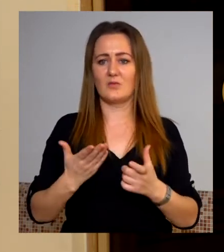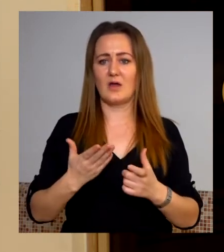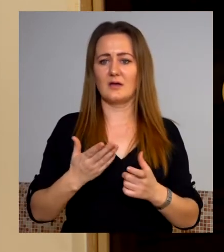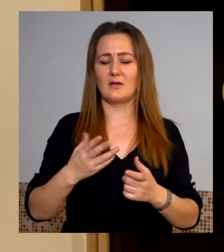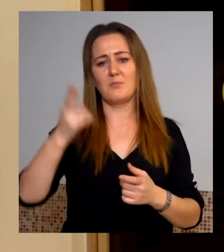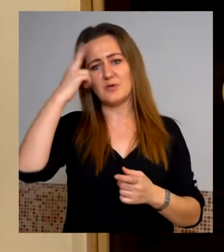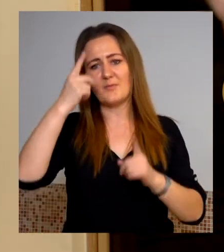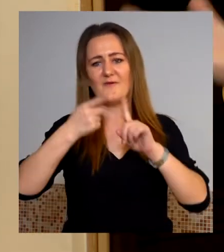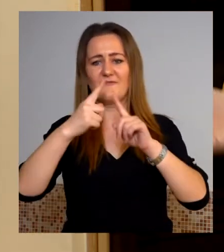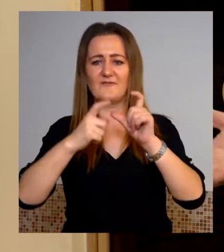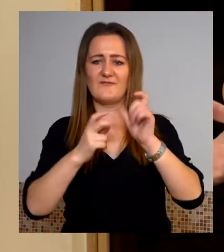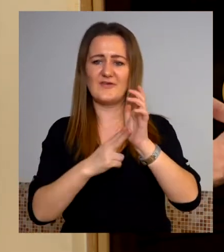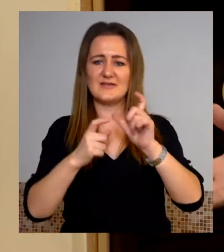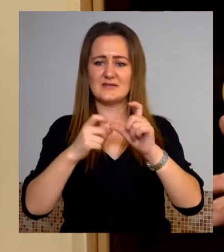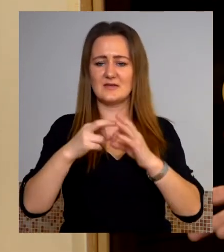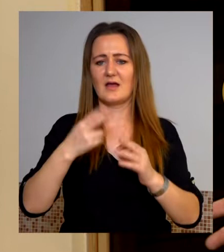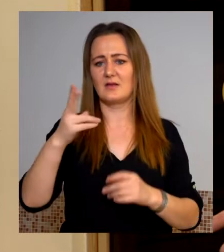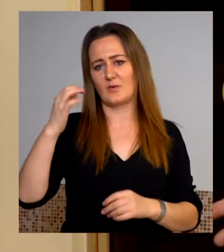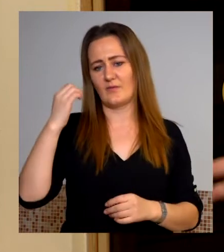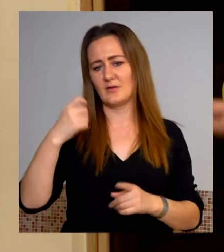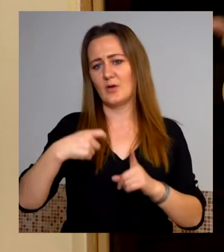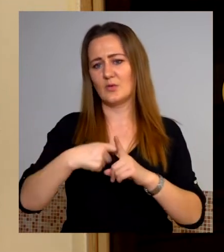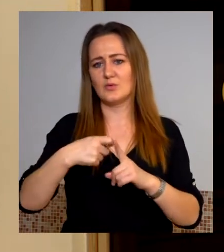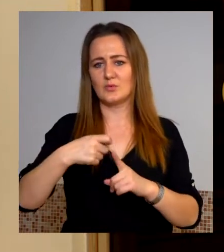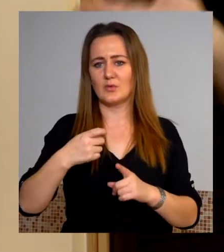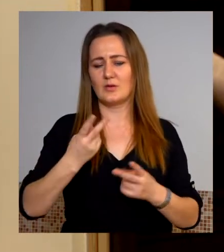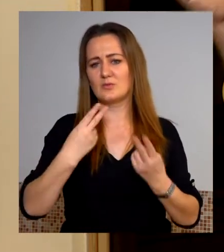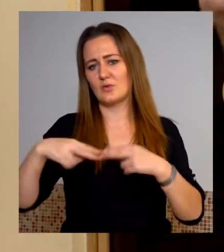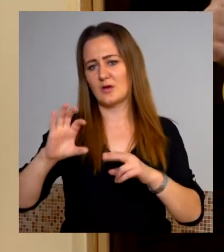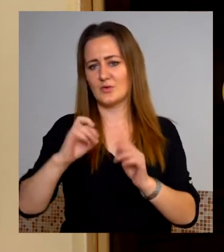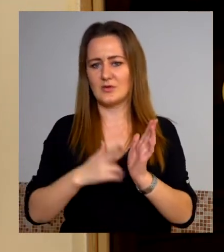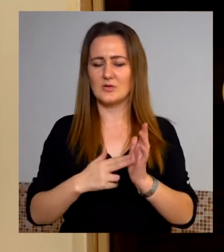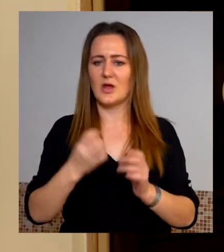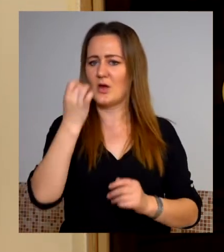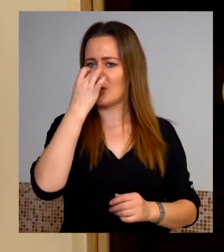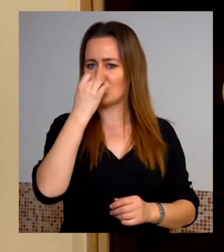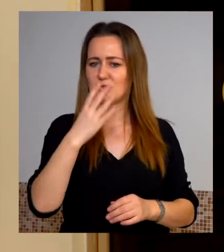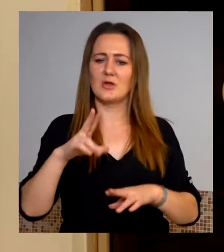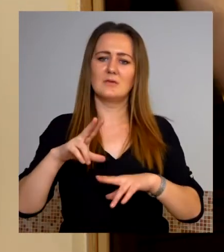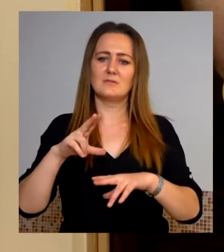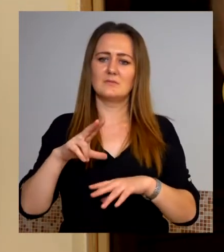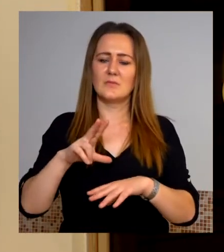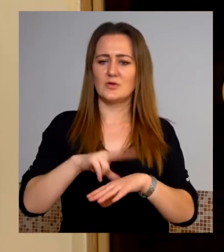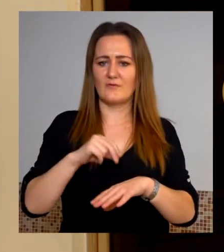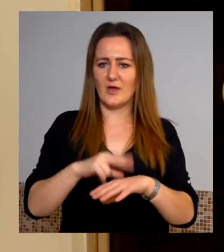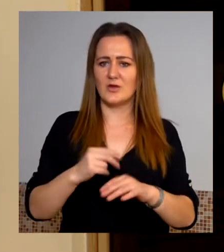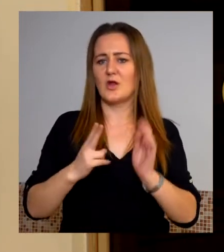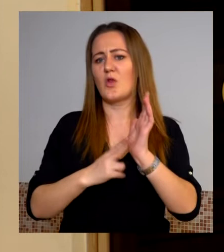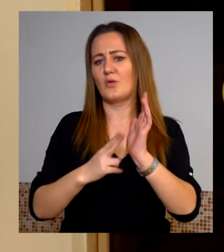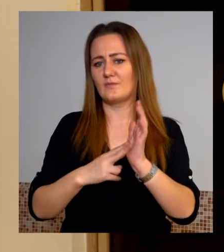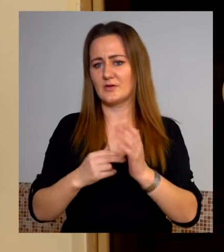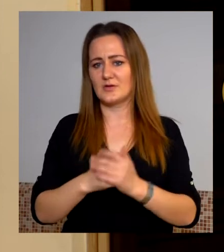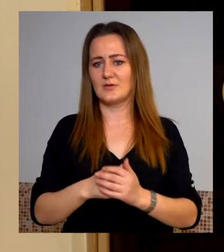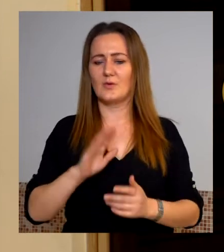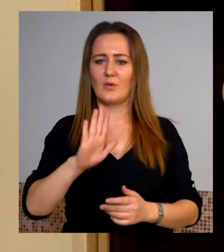Fince, jeli njihova kultura je potpuno drugačija od naša. Što se toga tiče, Rusi, Šveđani, ovi Norvežani,